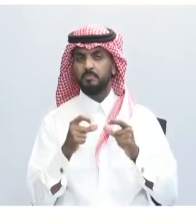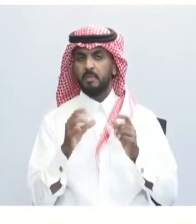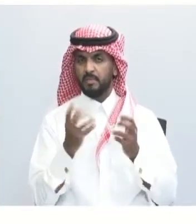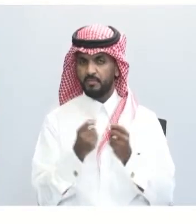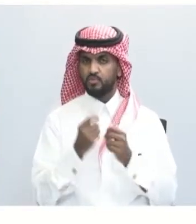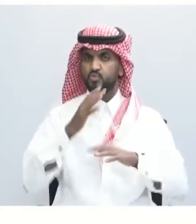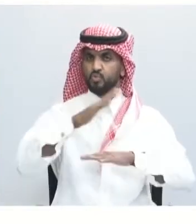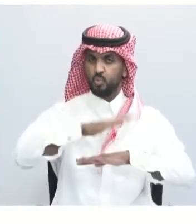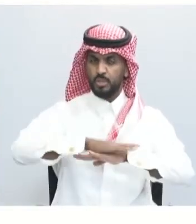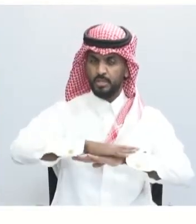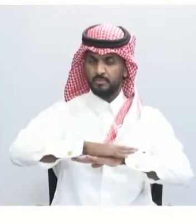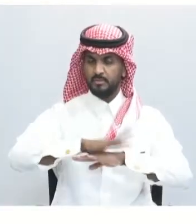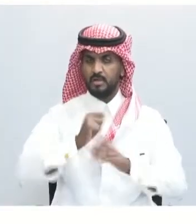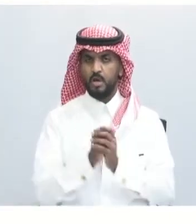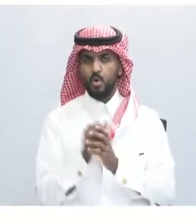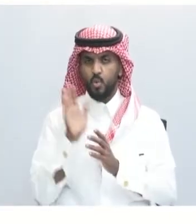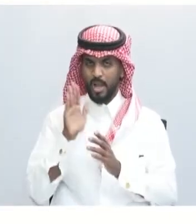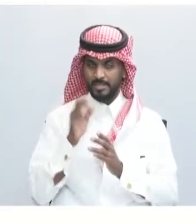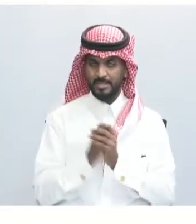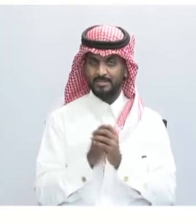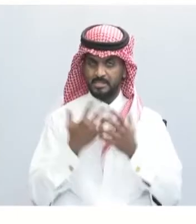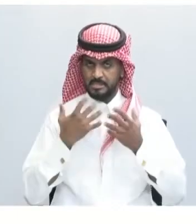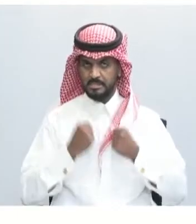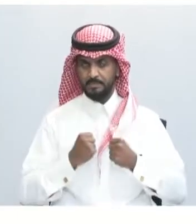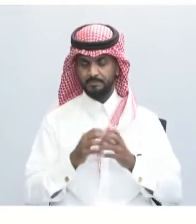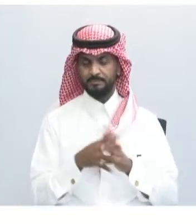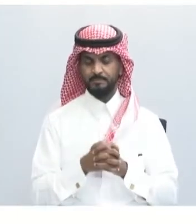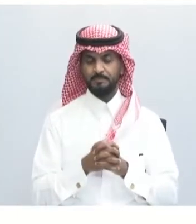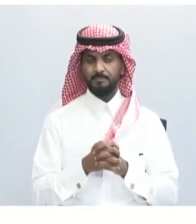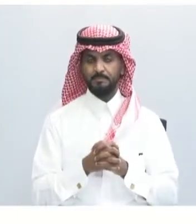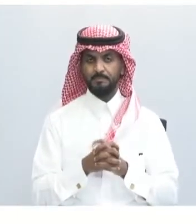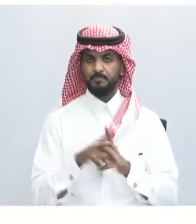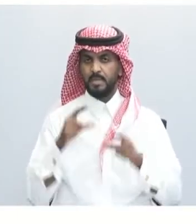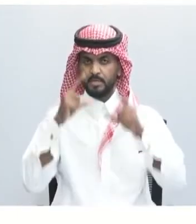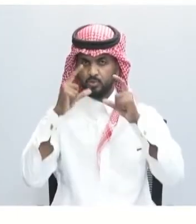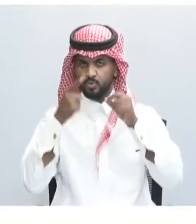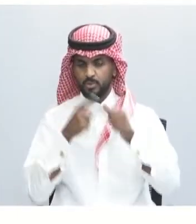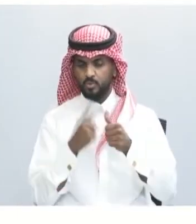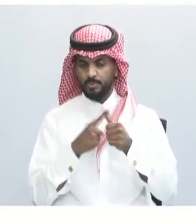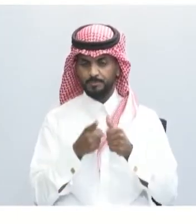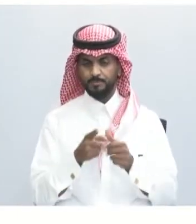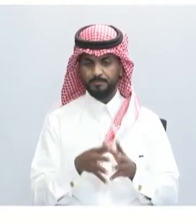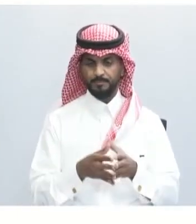السلوكيات او العادات الصحيه ما هي هذه الصوره